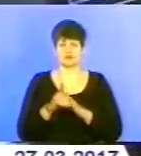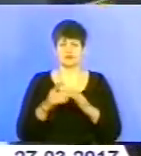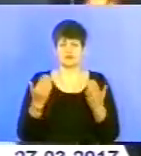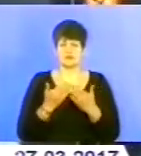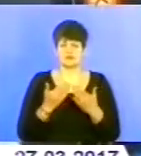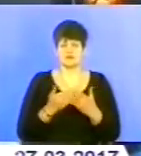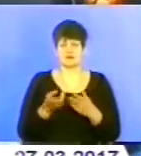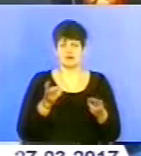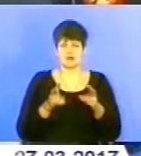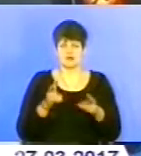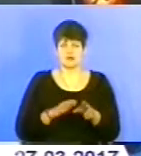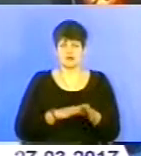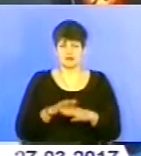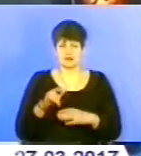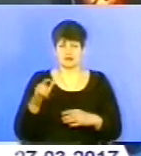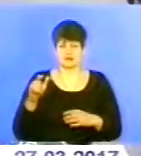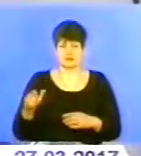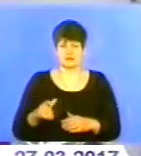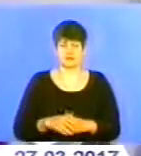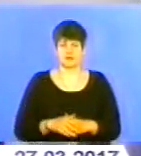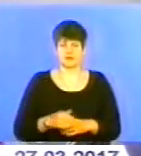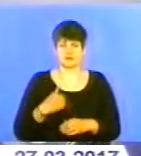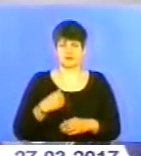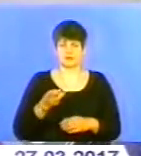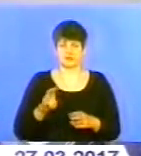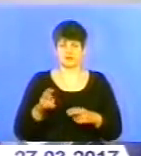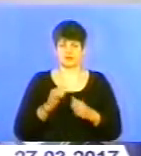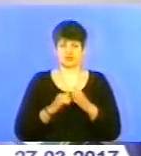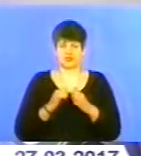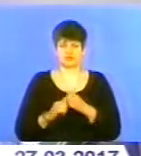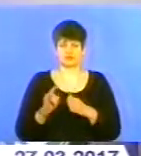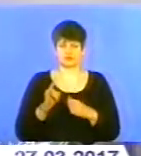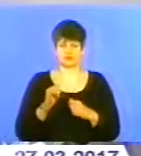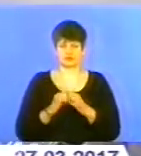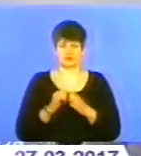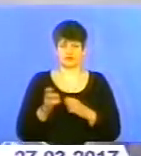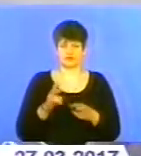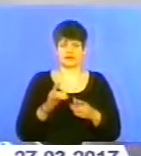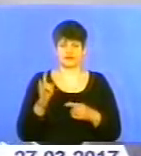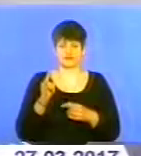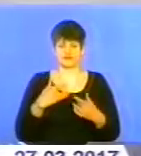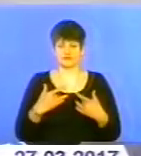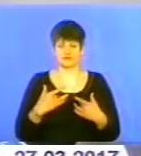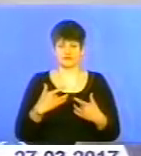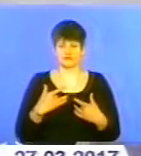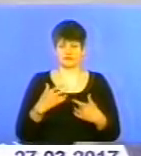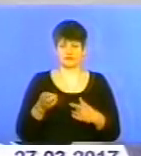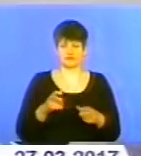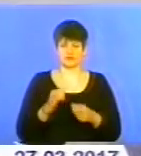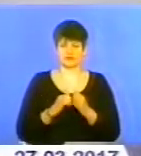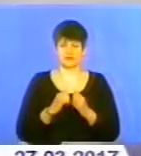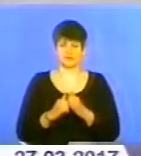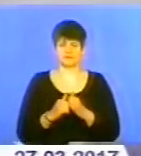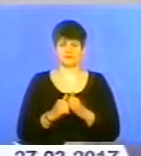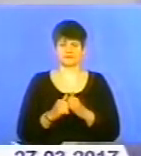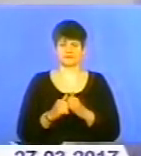відвідують спектаклі, як тільки випадає нагода. Ми ходимо часто, саме з дитиною ми ходимо часто. І на лялькові вистави, і вона займається в театрі. А ти